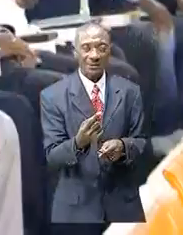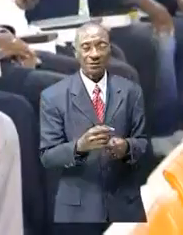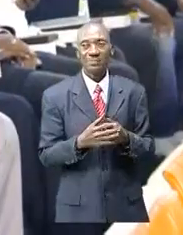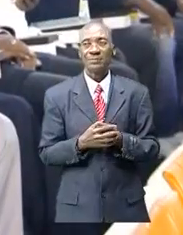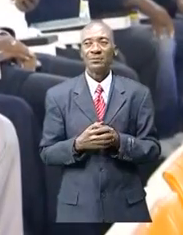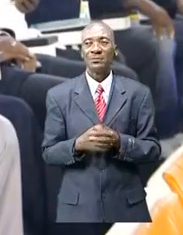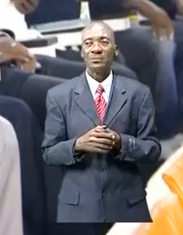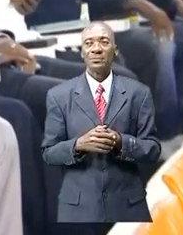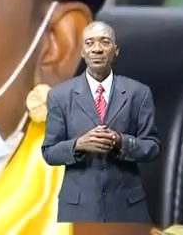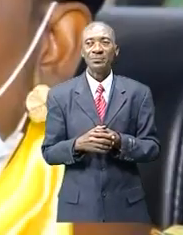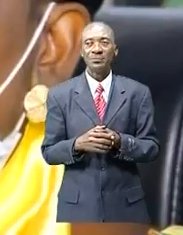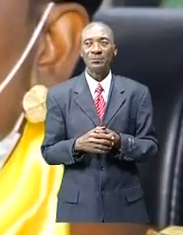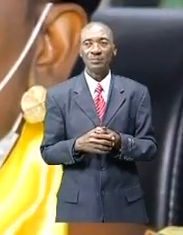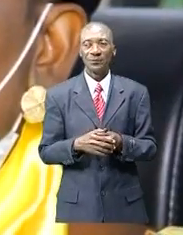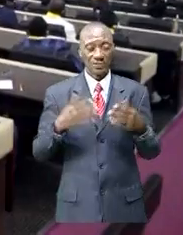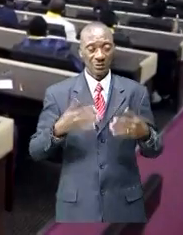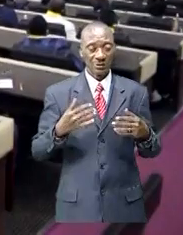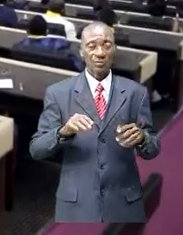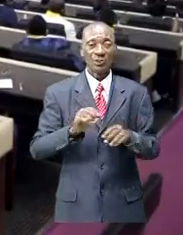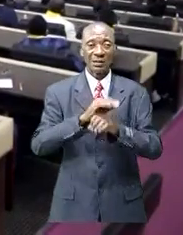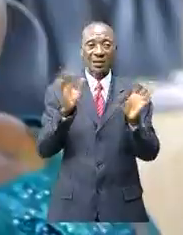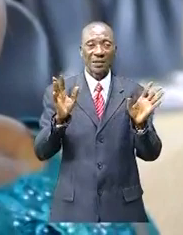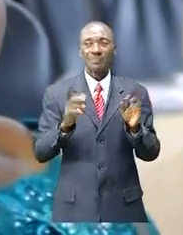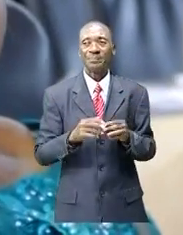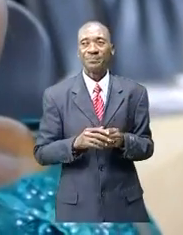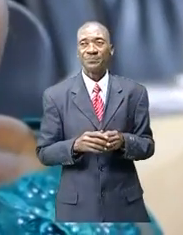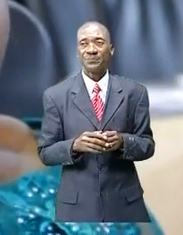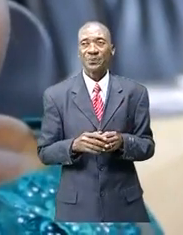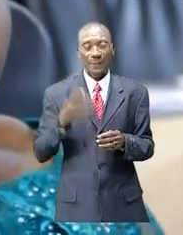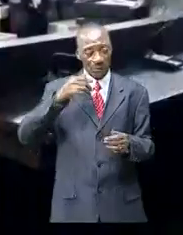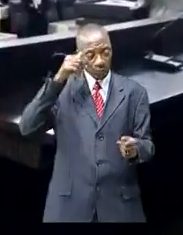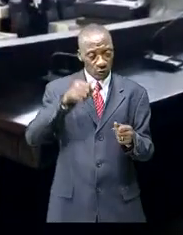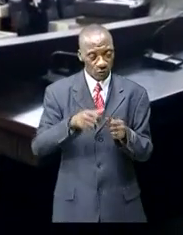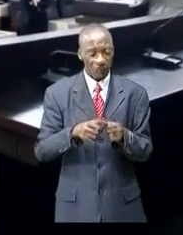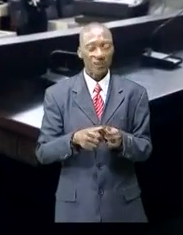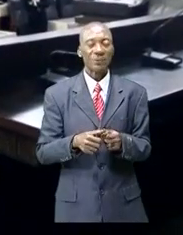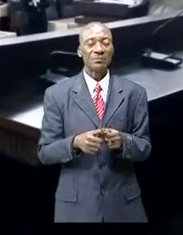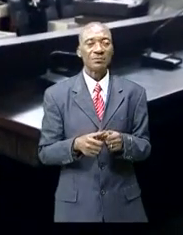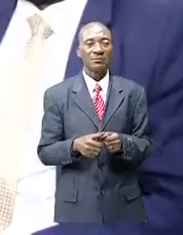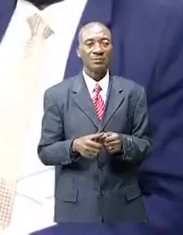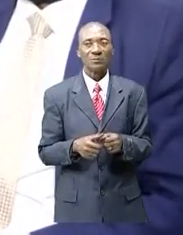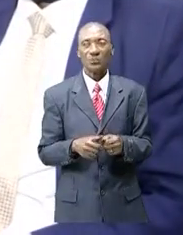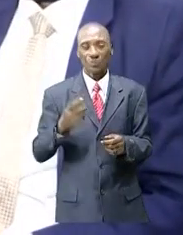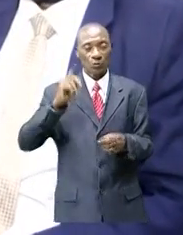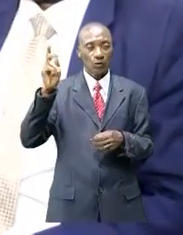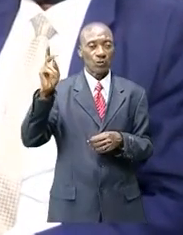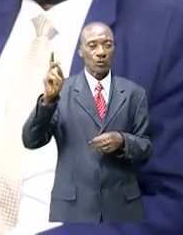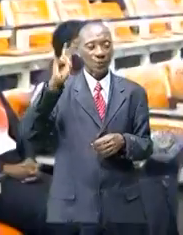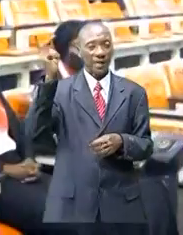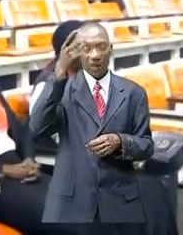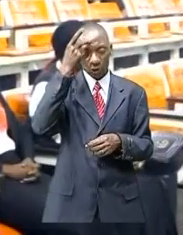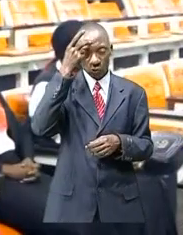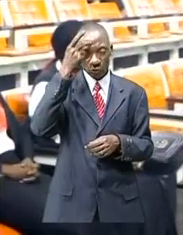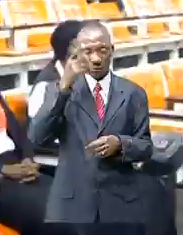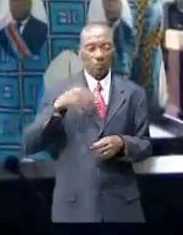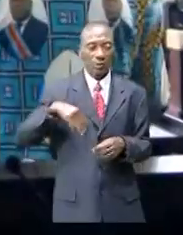Répondu présent à cette cérémonie solennelle consacrée à la commémoration et à l'immortalisation de nos héros, les membres actifs du